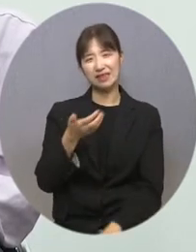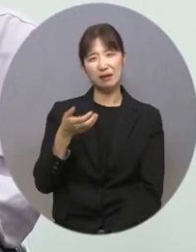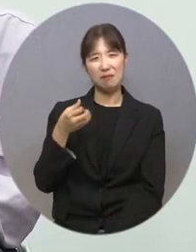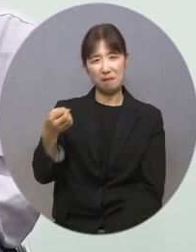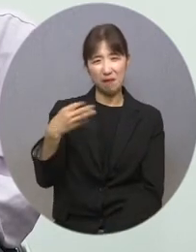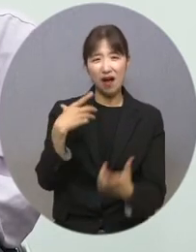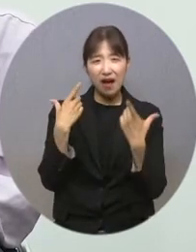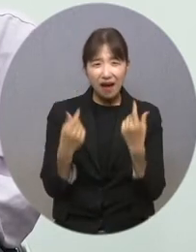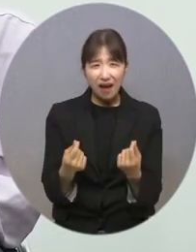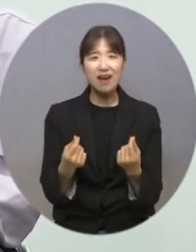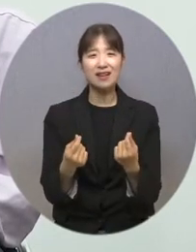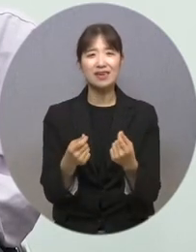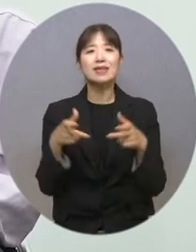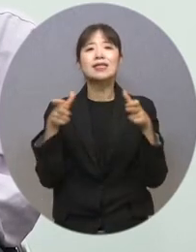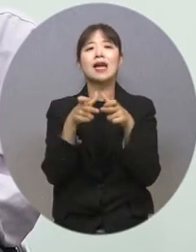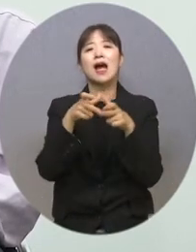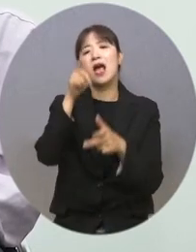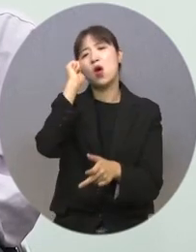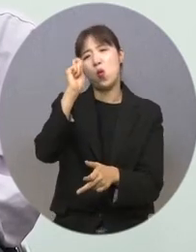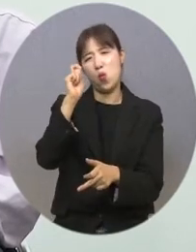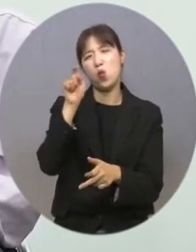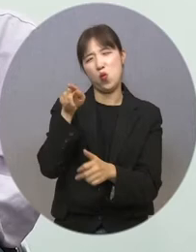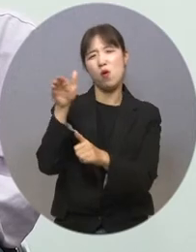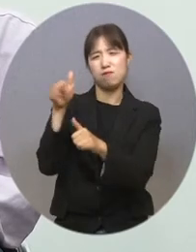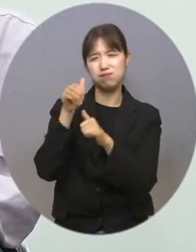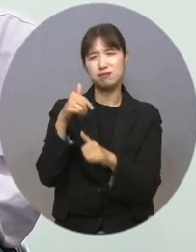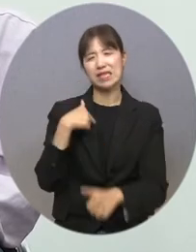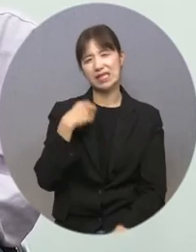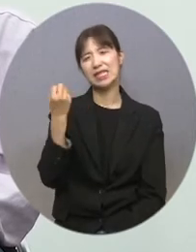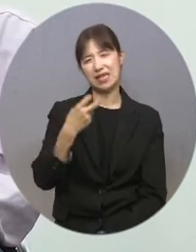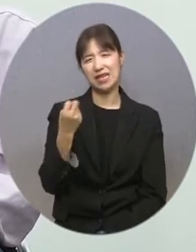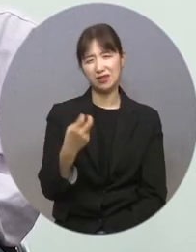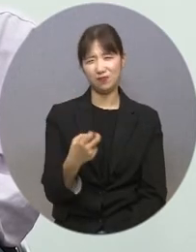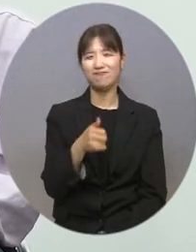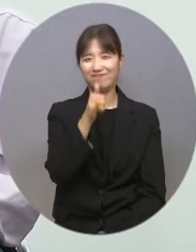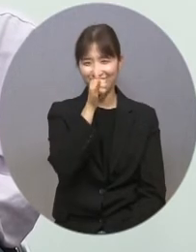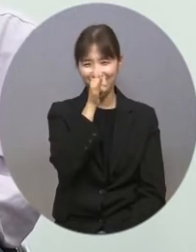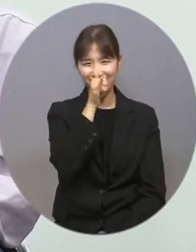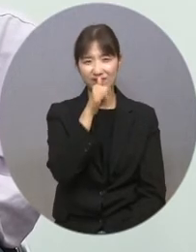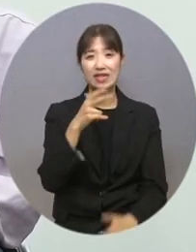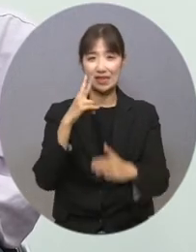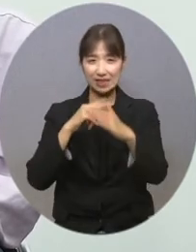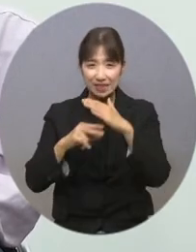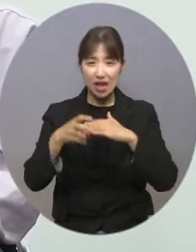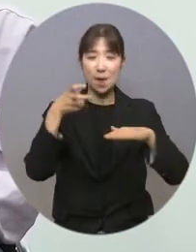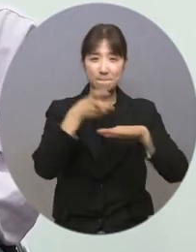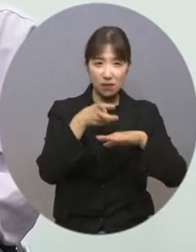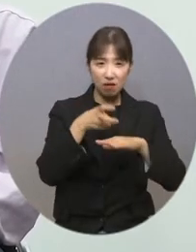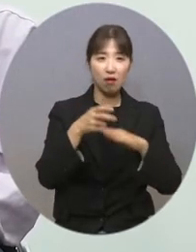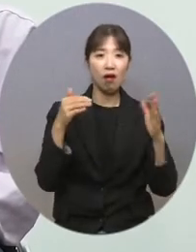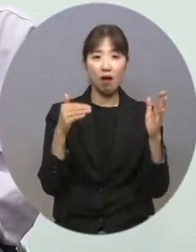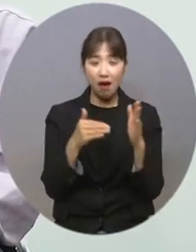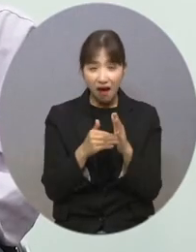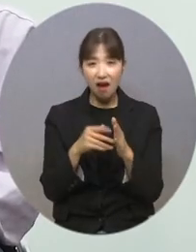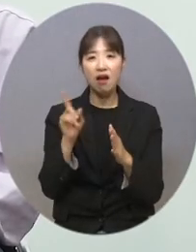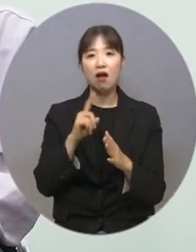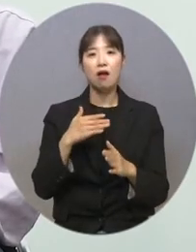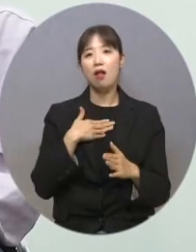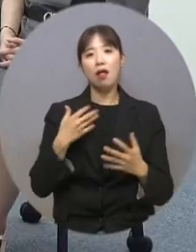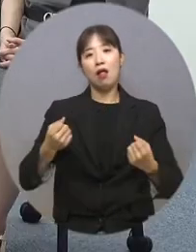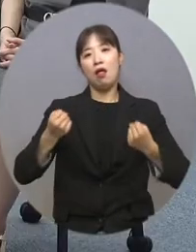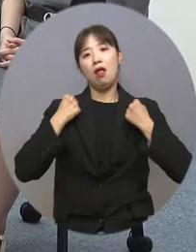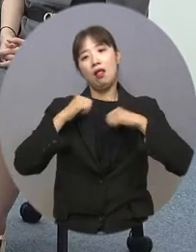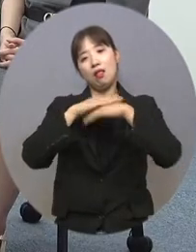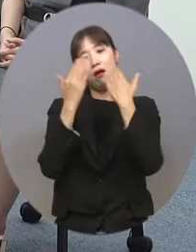어떤 말씀해 주셨던 장애인 콜택시를 자주 이용을 합니다 지하철이나 버스 타고 나면 하루의 모든 에너지 다 쓴